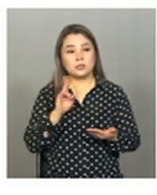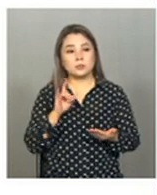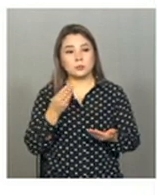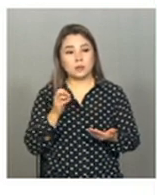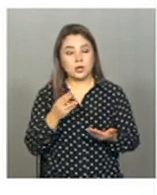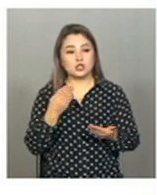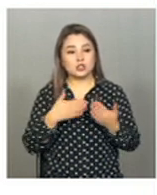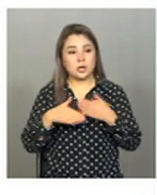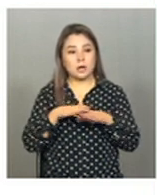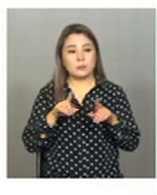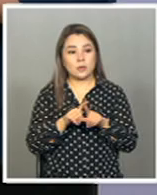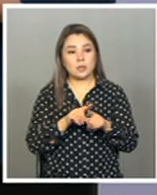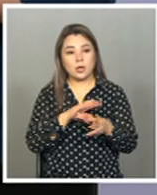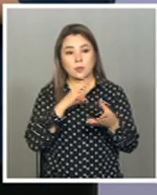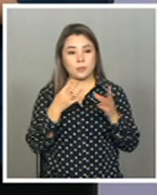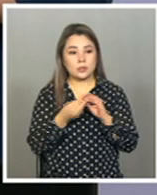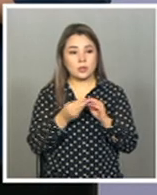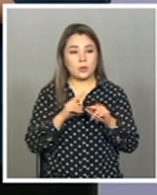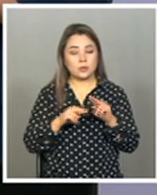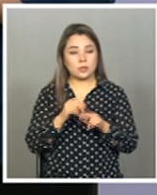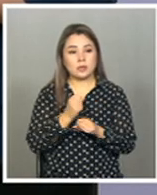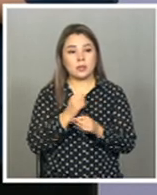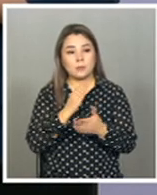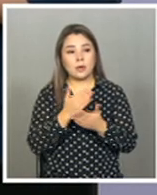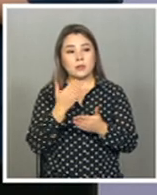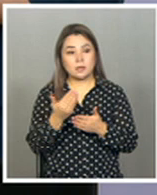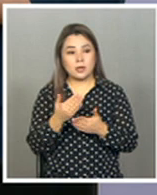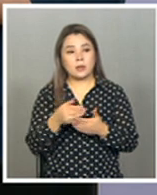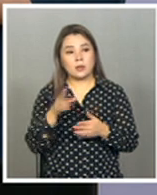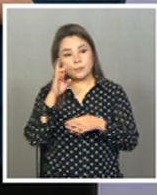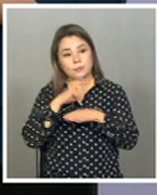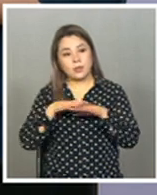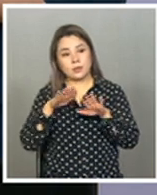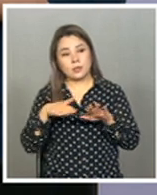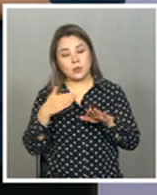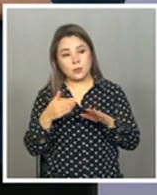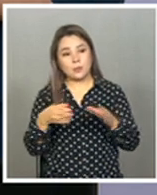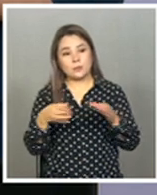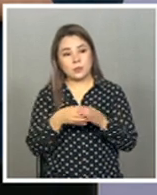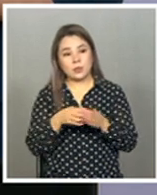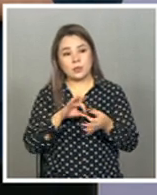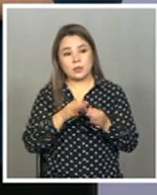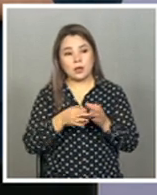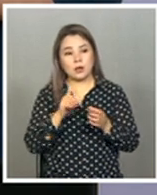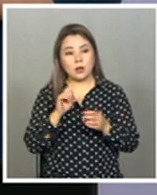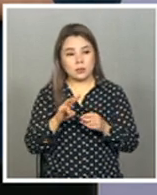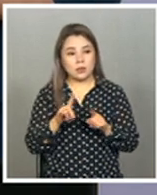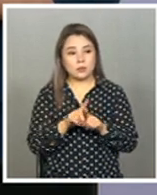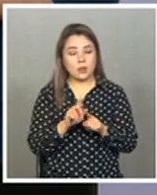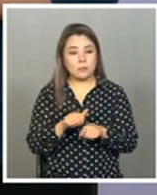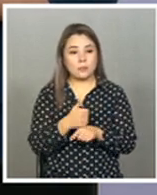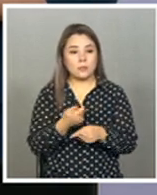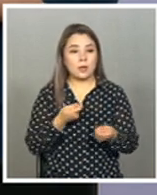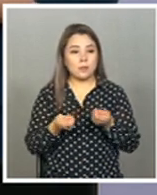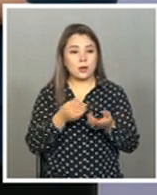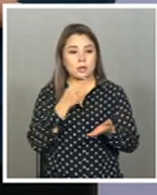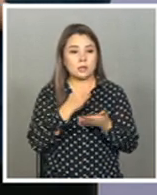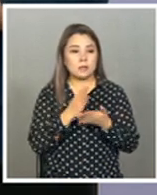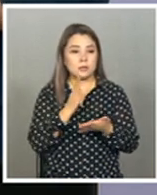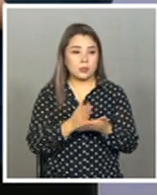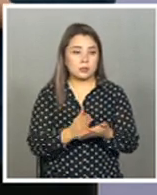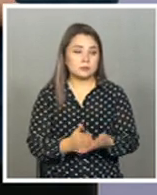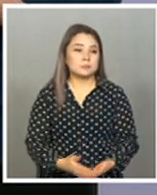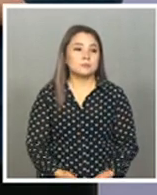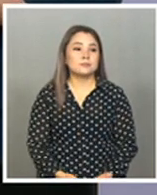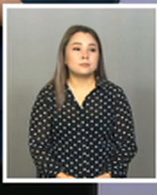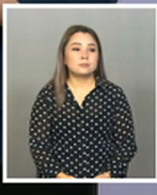Қыпшақ бірлестігін құрды. Оны ел бөрілі руынан шыққан хандар басқарған болатын.